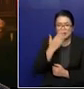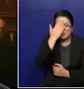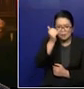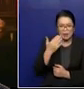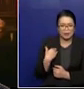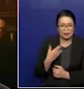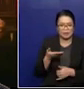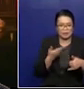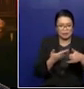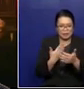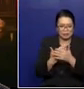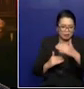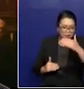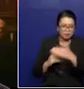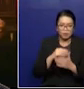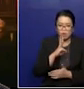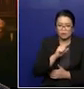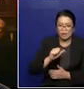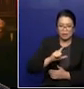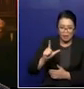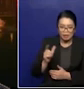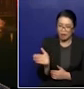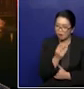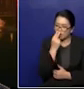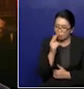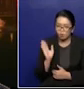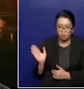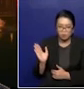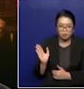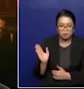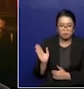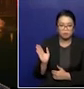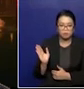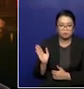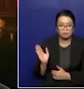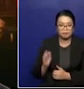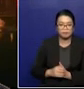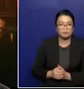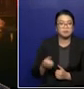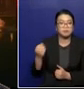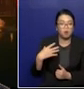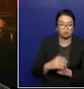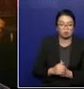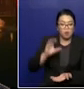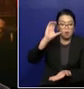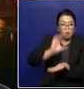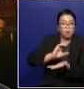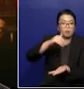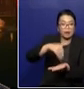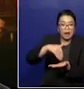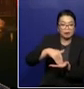ประยุทธ์ถึงทะลุขึ้นมา 600,000 กว่าล้านงบกลางตรวจสอบอีกไม่ได้ท่านไปดูแผ่นต่อไปครับนี่ไงฮะเ